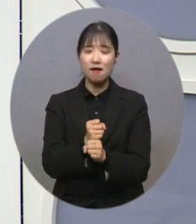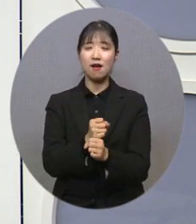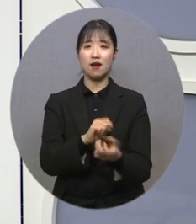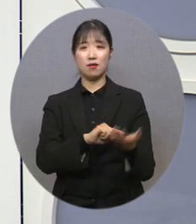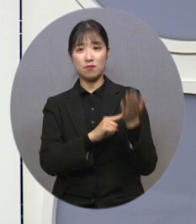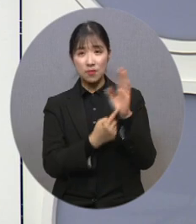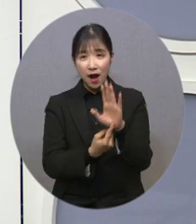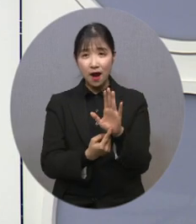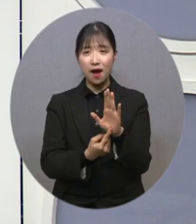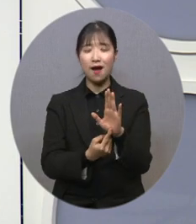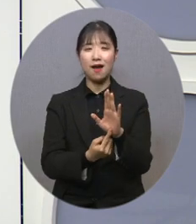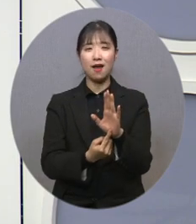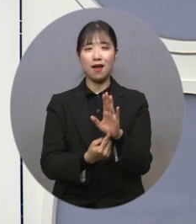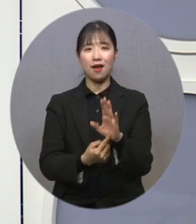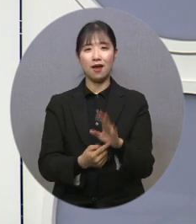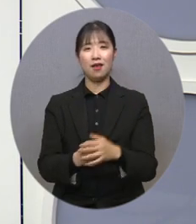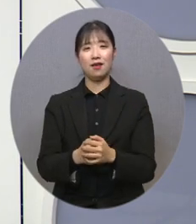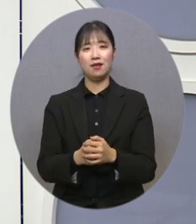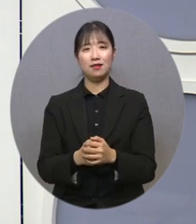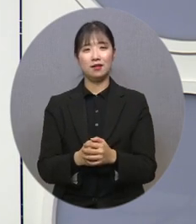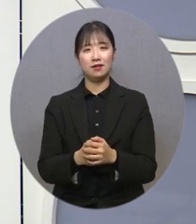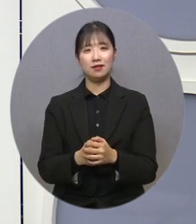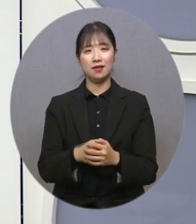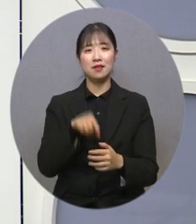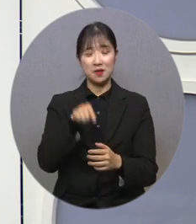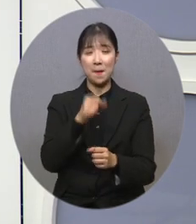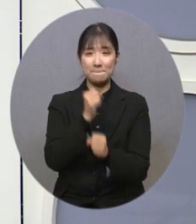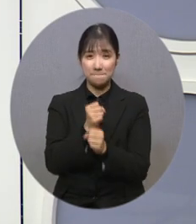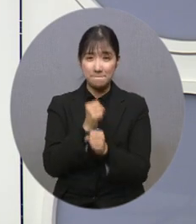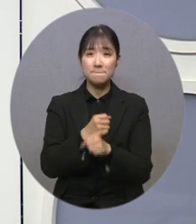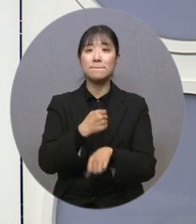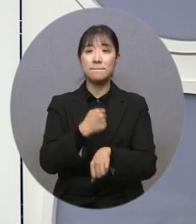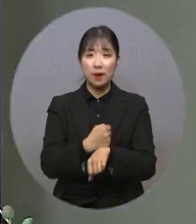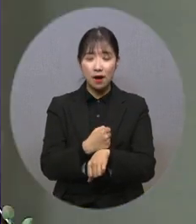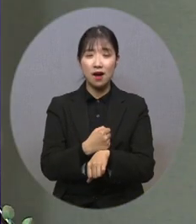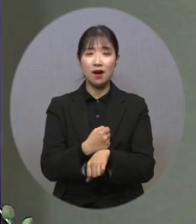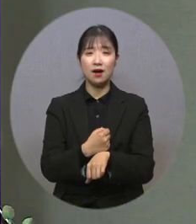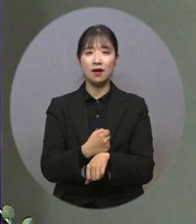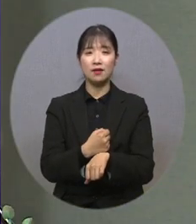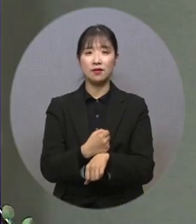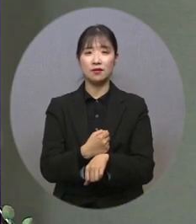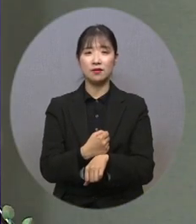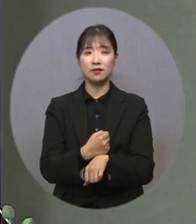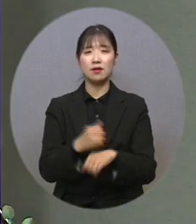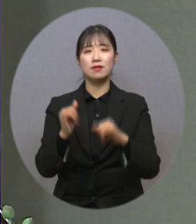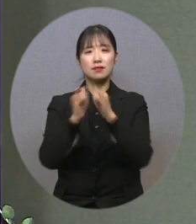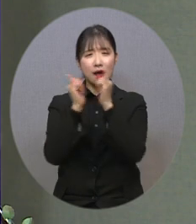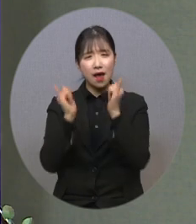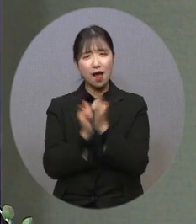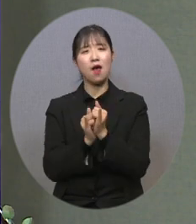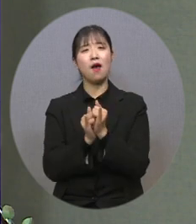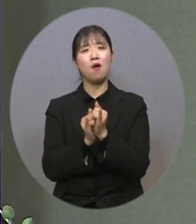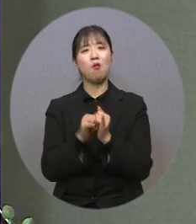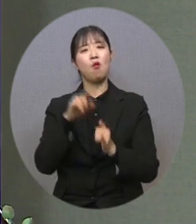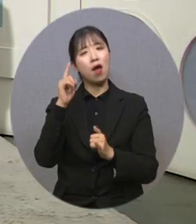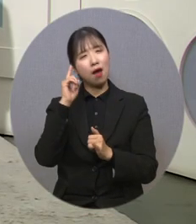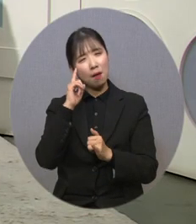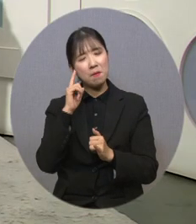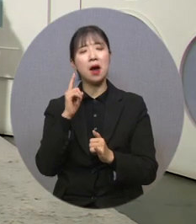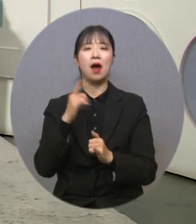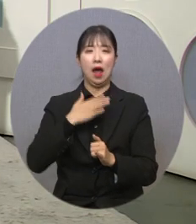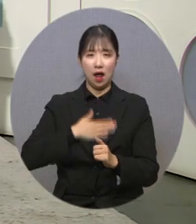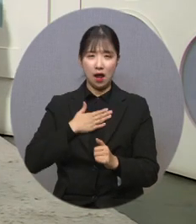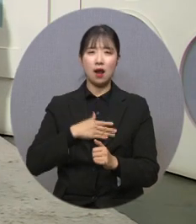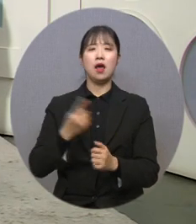스토리를 만들면은 그런 어떤 작품을 만들면은 사회가 알아서 찾아오고